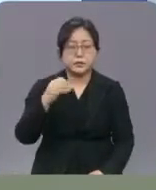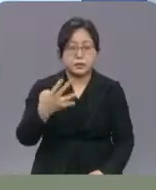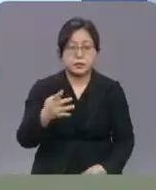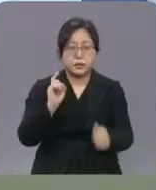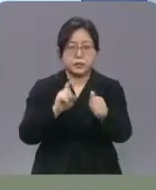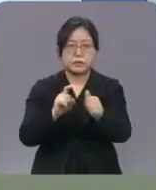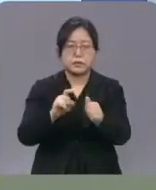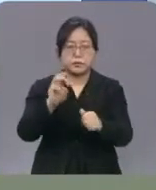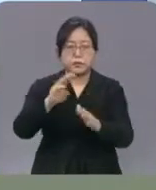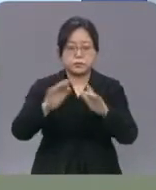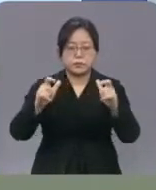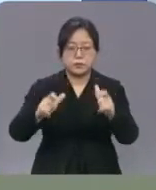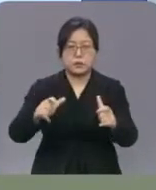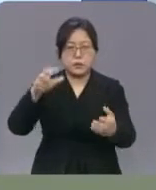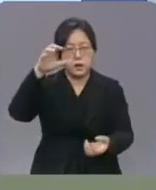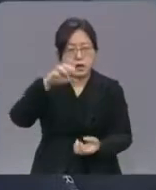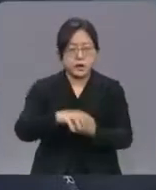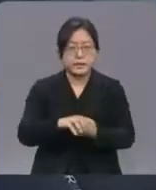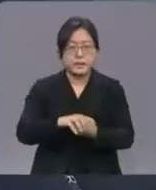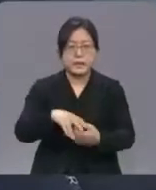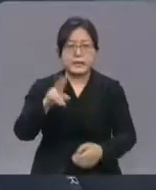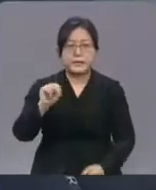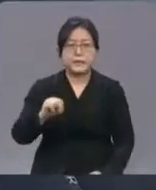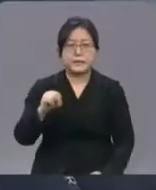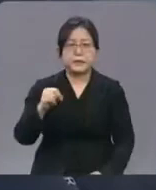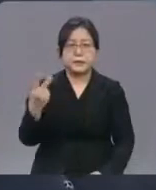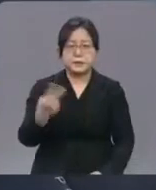확진되면서 광주 전남의 전체 확진자는